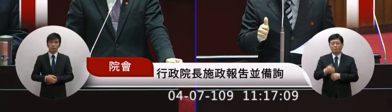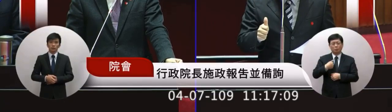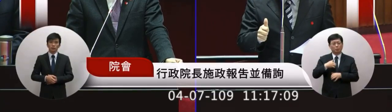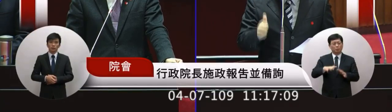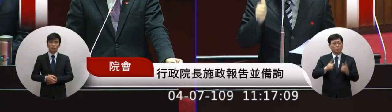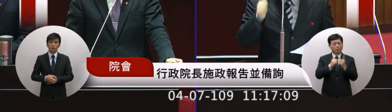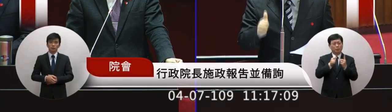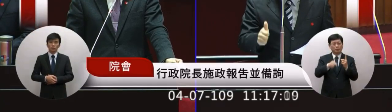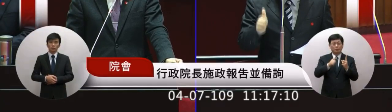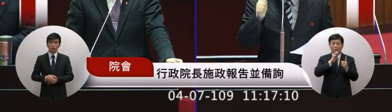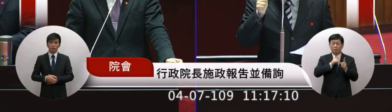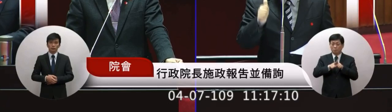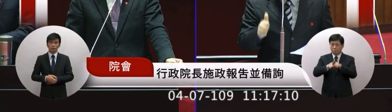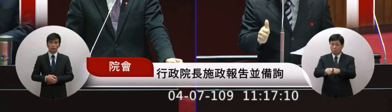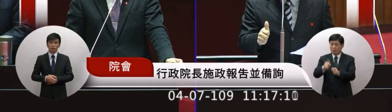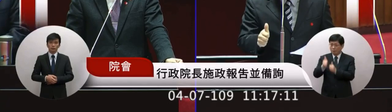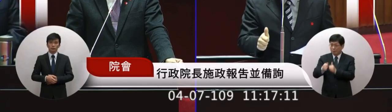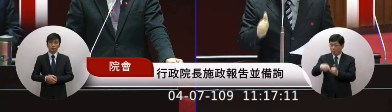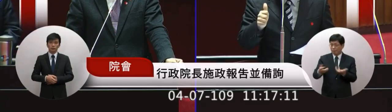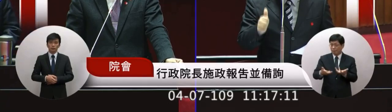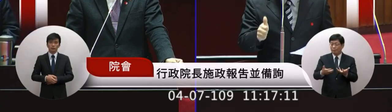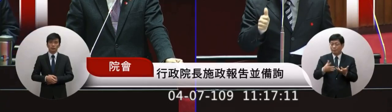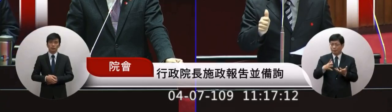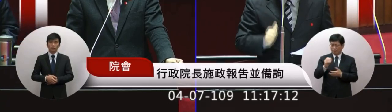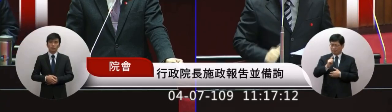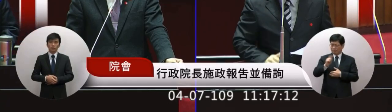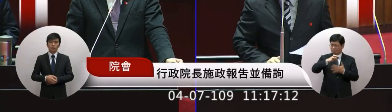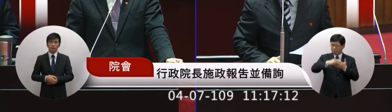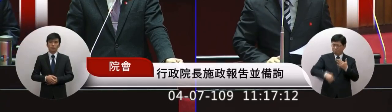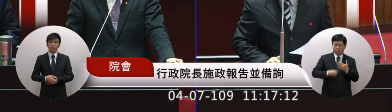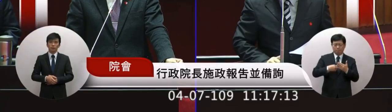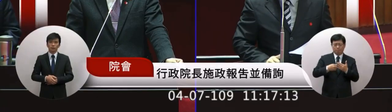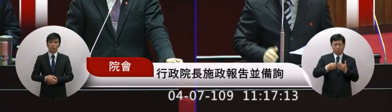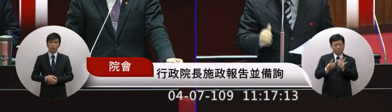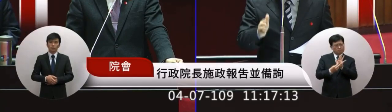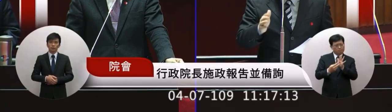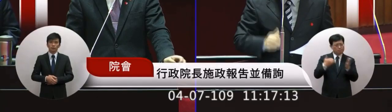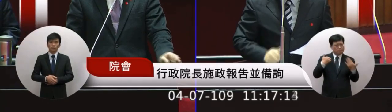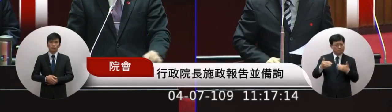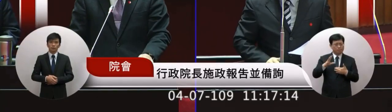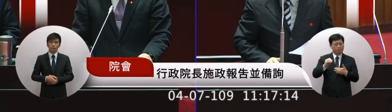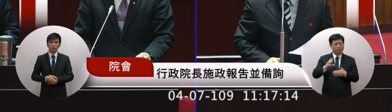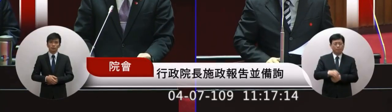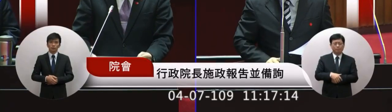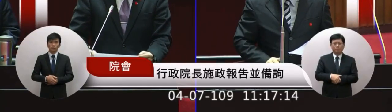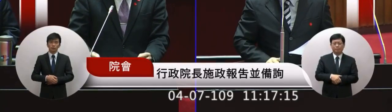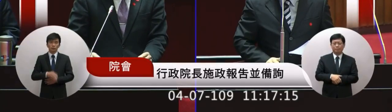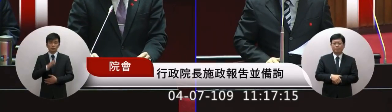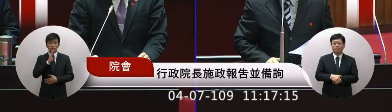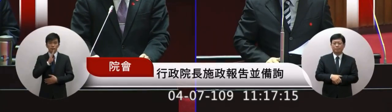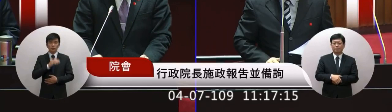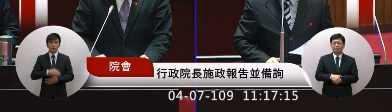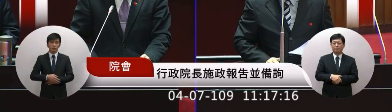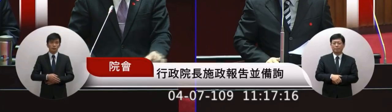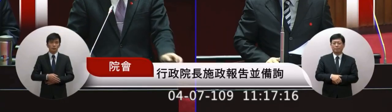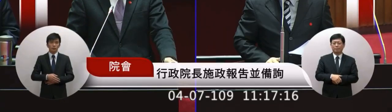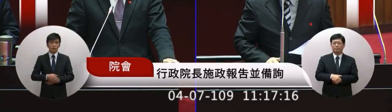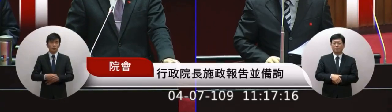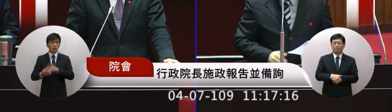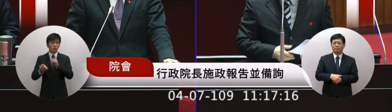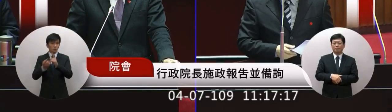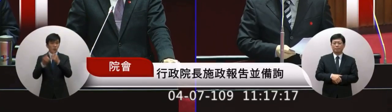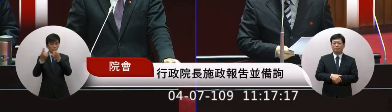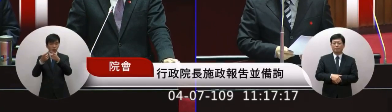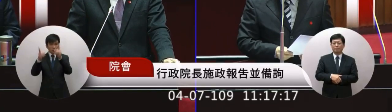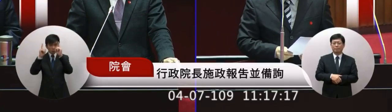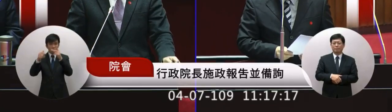于陪考的这件事情有没有一些相关的办法，或者是一些具体的规定的限制？ 委员针对大学二